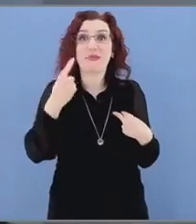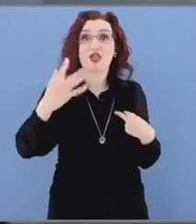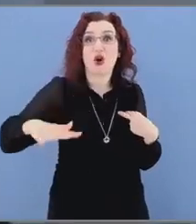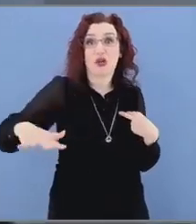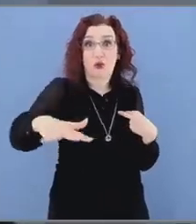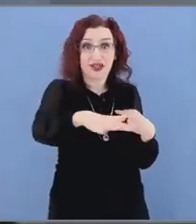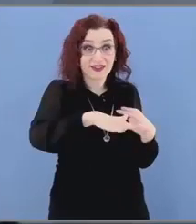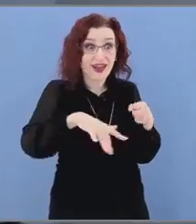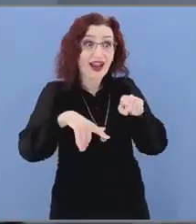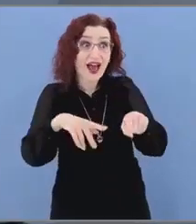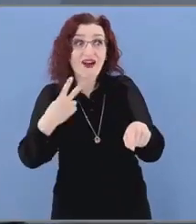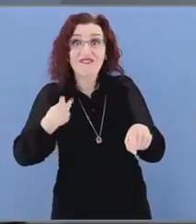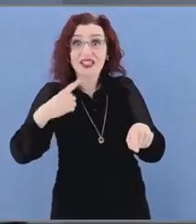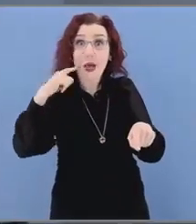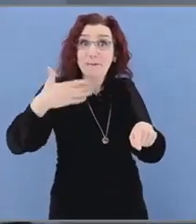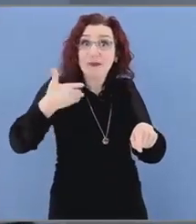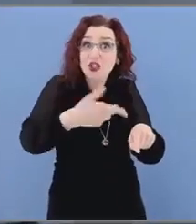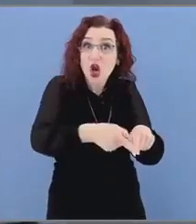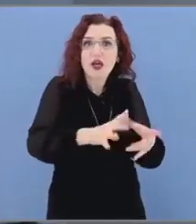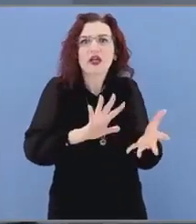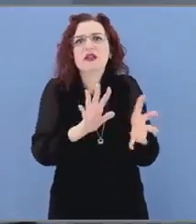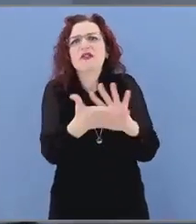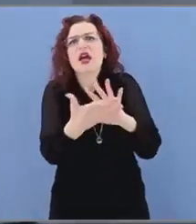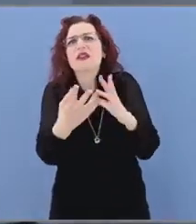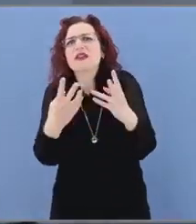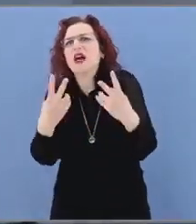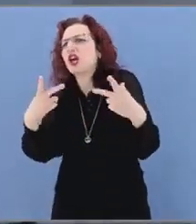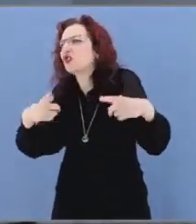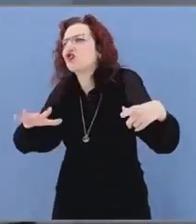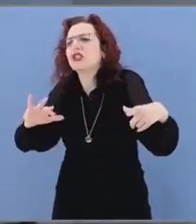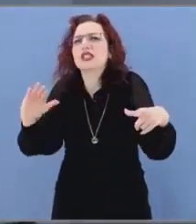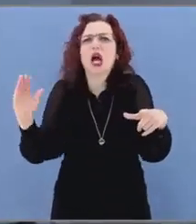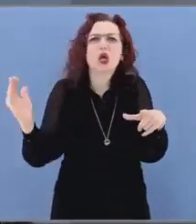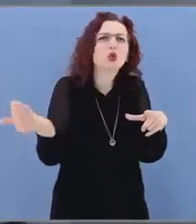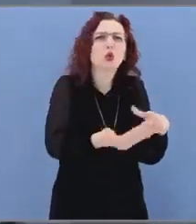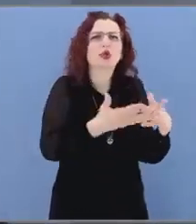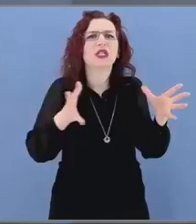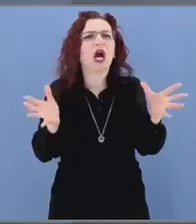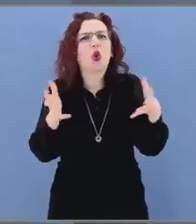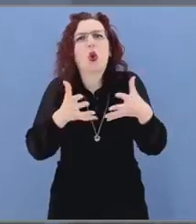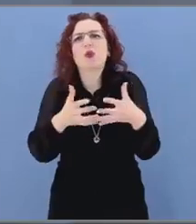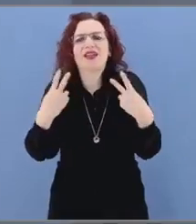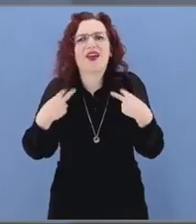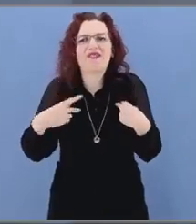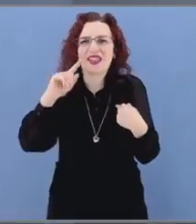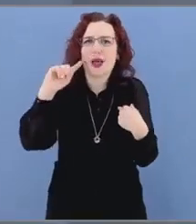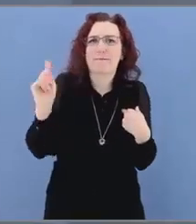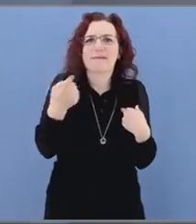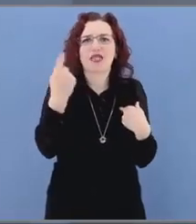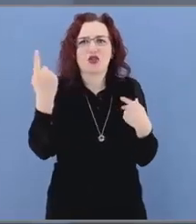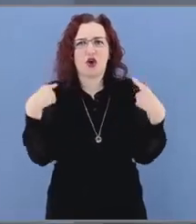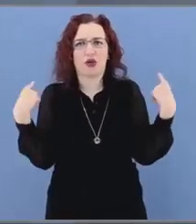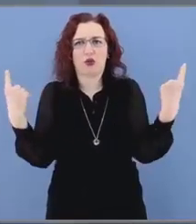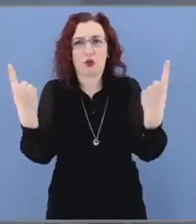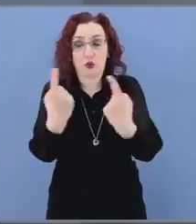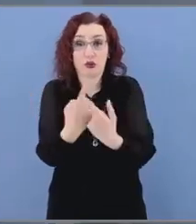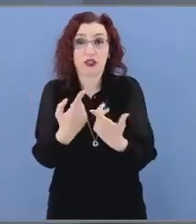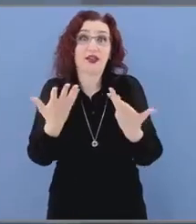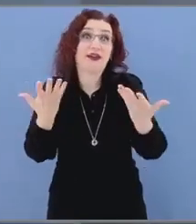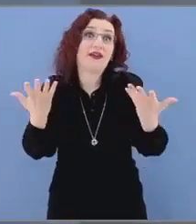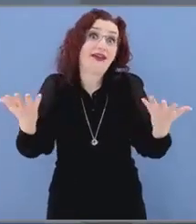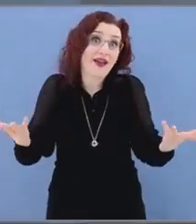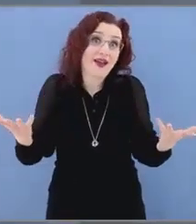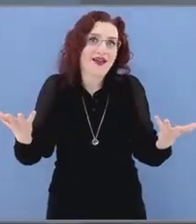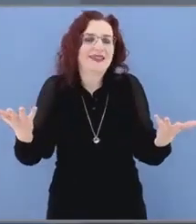vita, la vita di tutta la città e della nostra comunità. E visto che purtroppo le cronache,